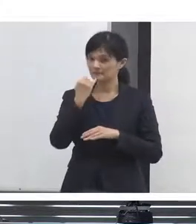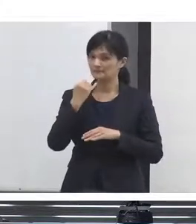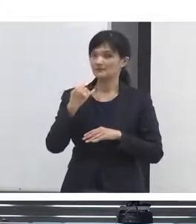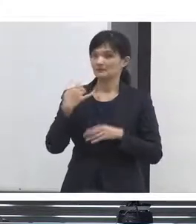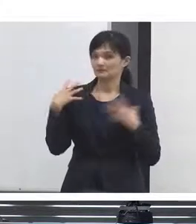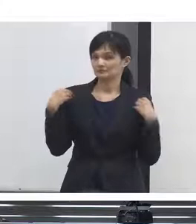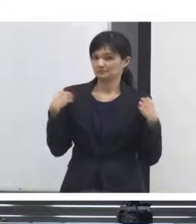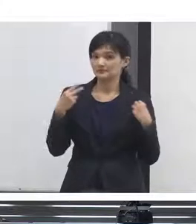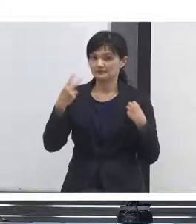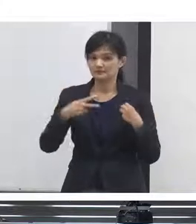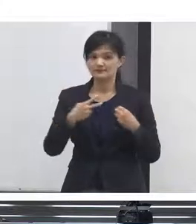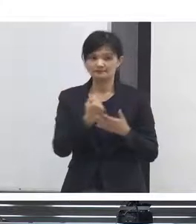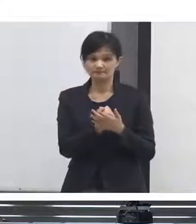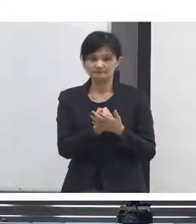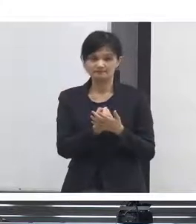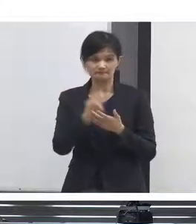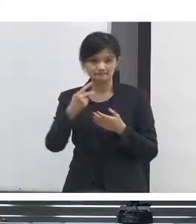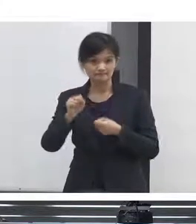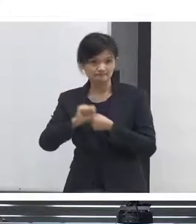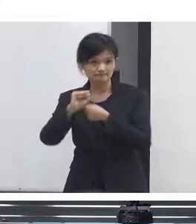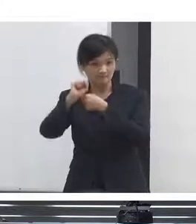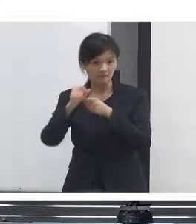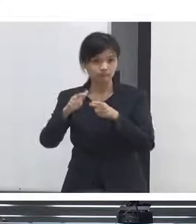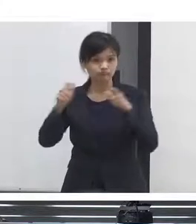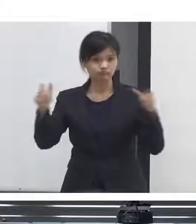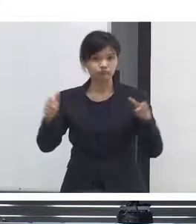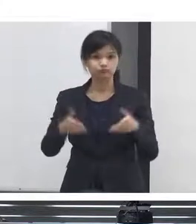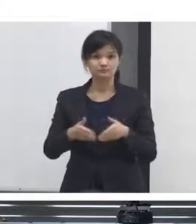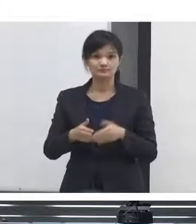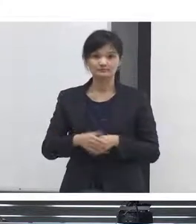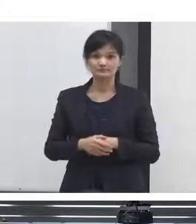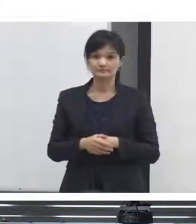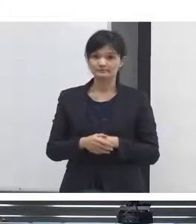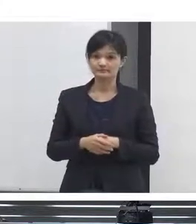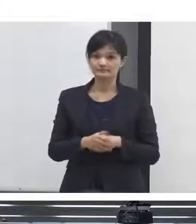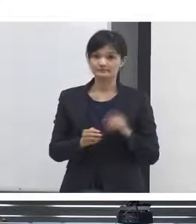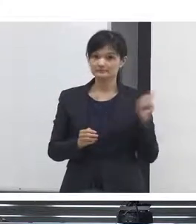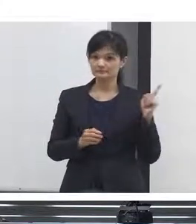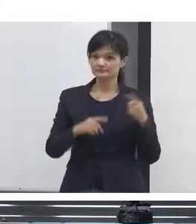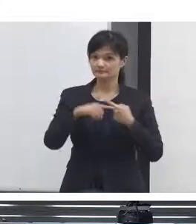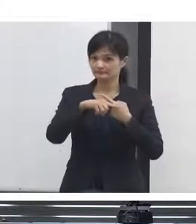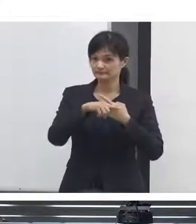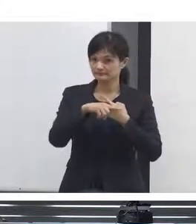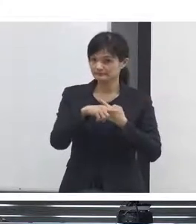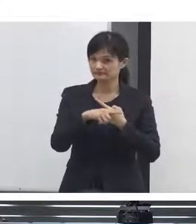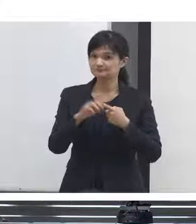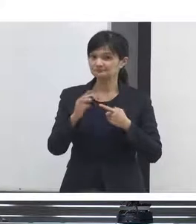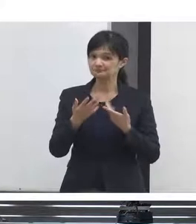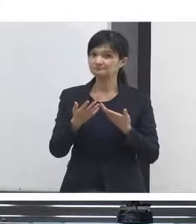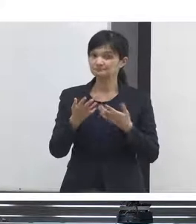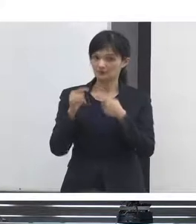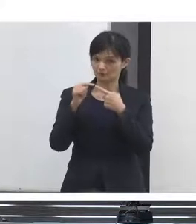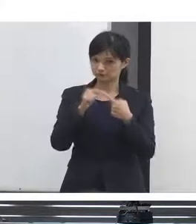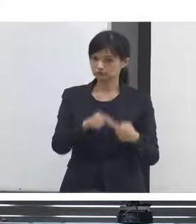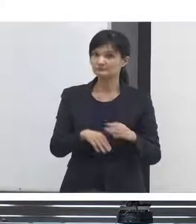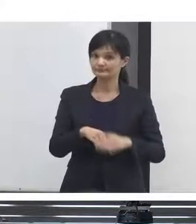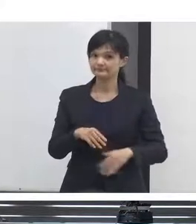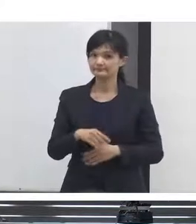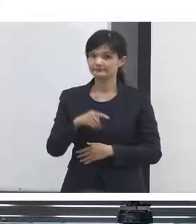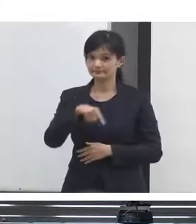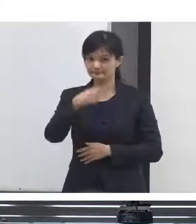大，然后使得更多资料能够整合在一起啊。那这个研究然后应该会持续，然后呢，下一步我们还是